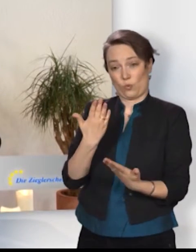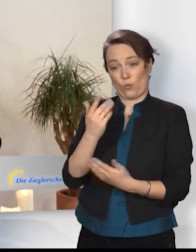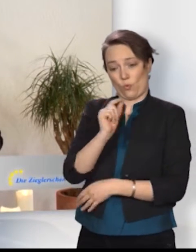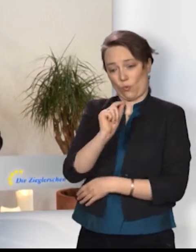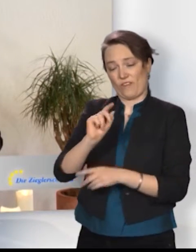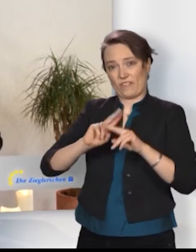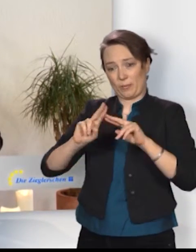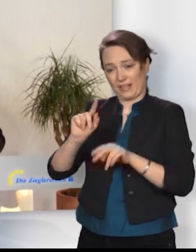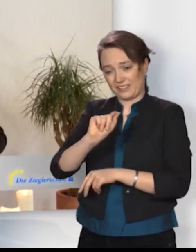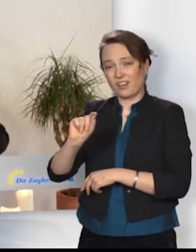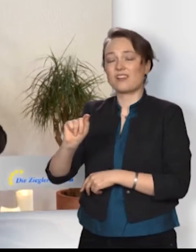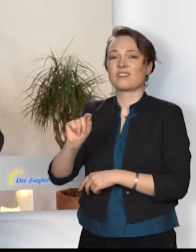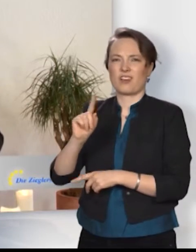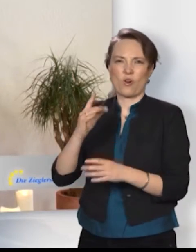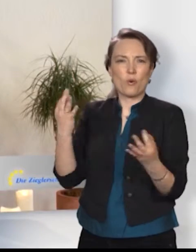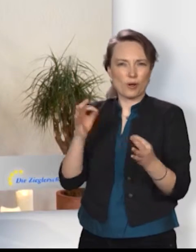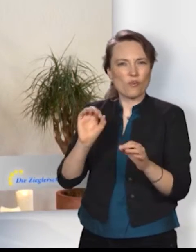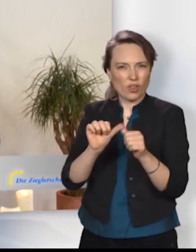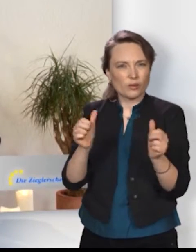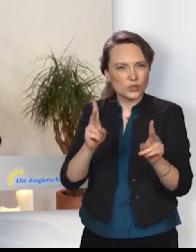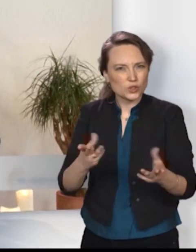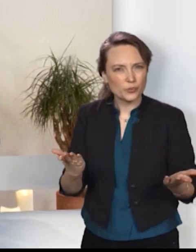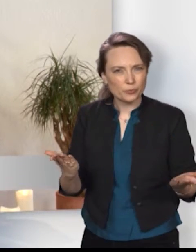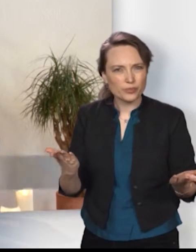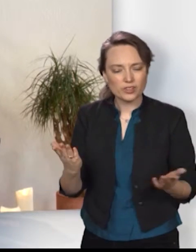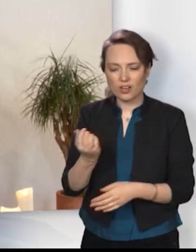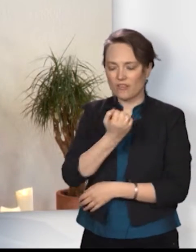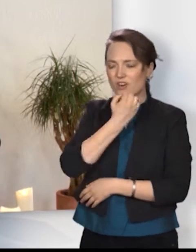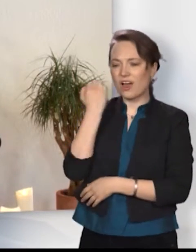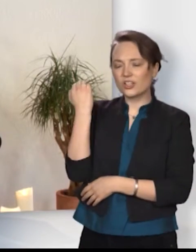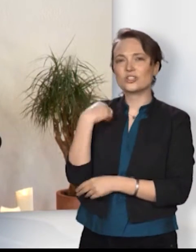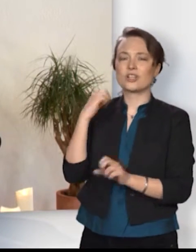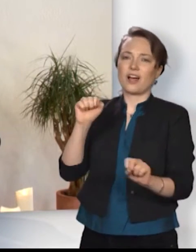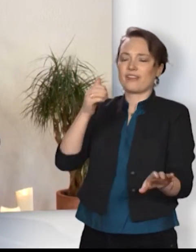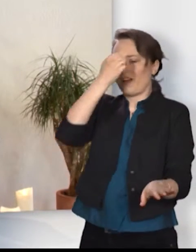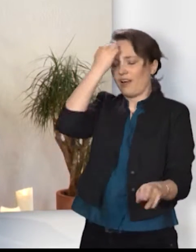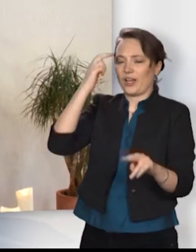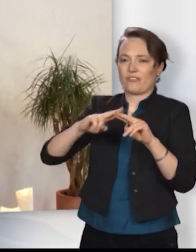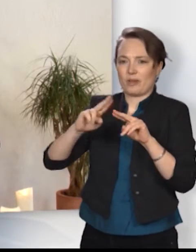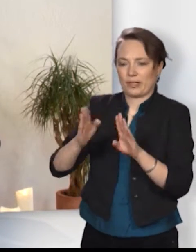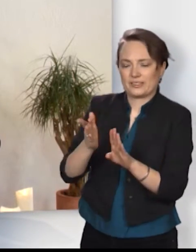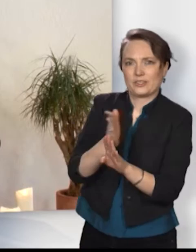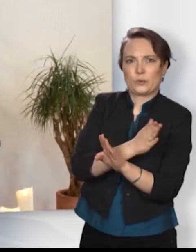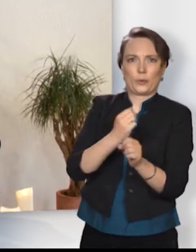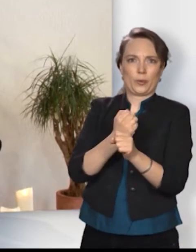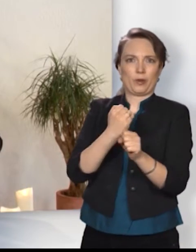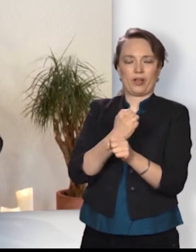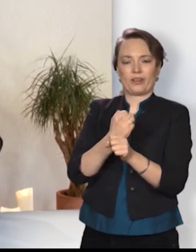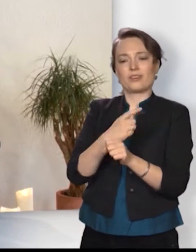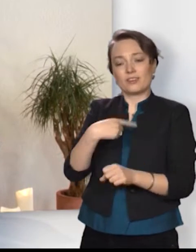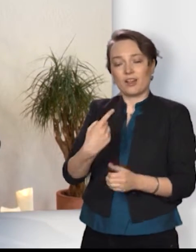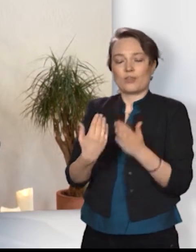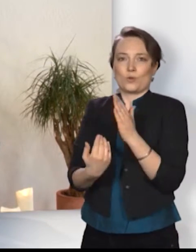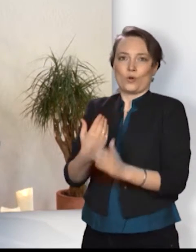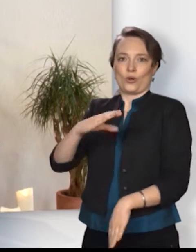das Leben geben, wo man Falsches einfach mit auslöschen könnte. Und wo man danach die Chance hat, nochmal